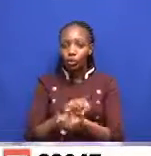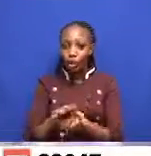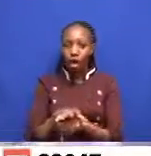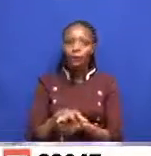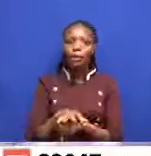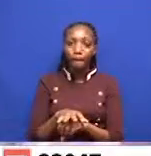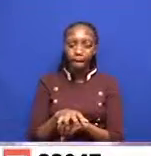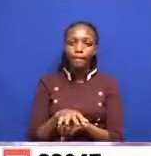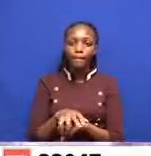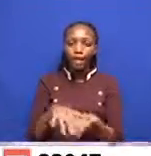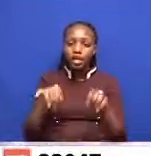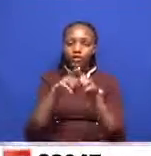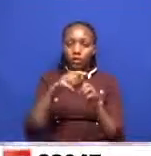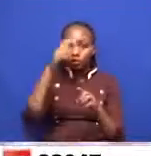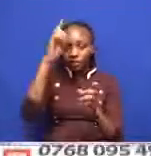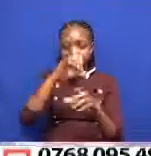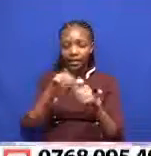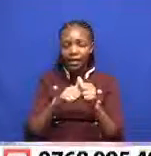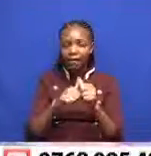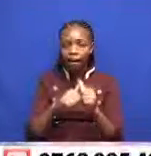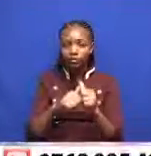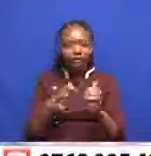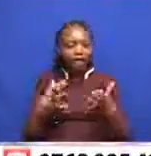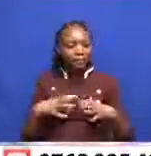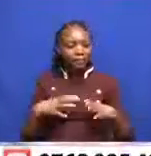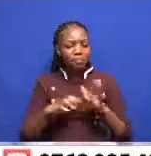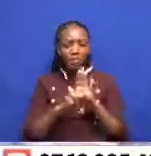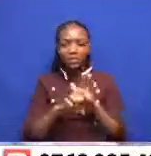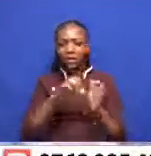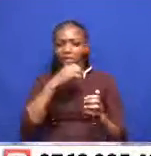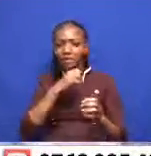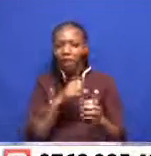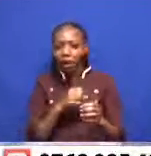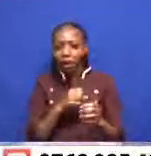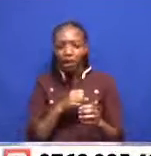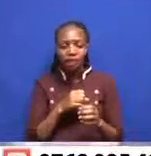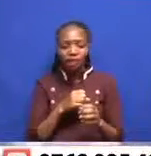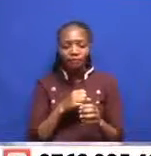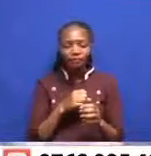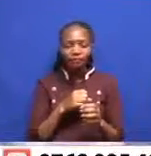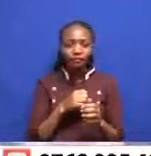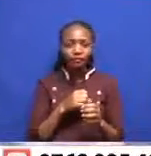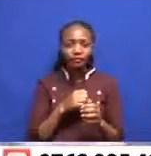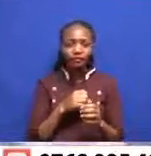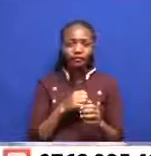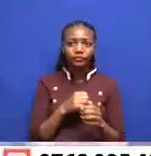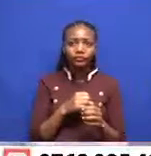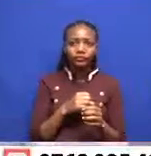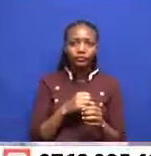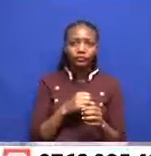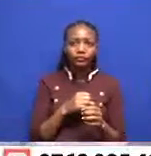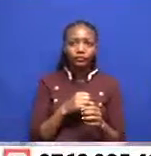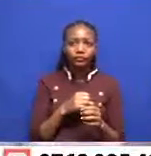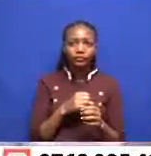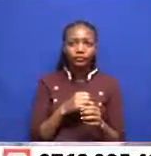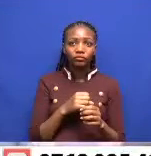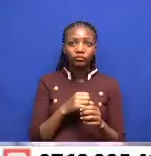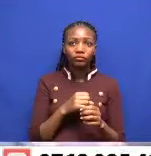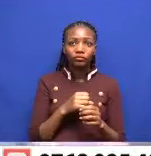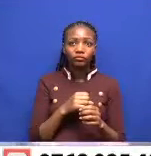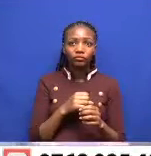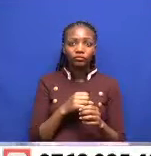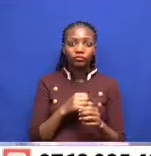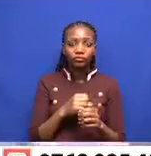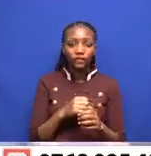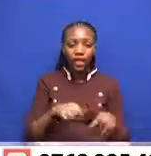Wanafunzwa mambo ya wale wako most vulnerable, kama wale ni wazee, ni wana